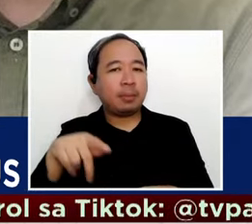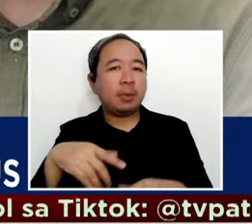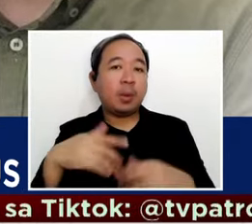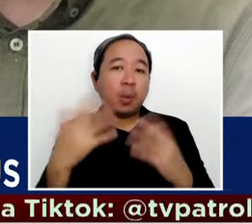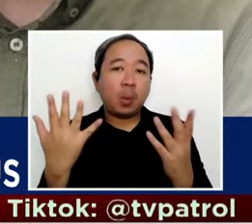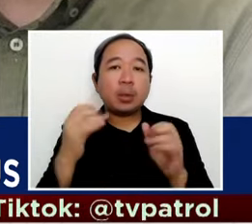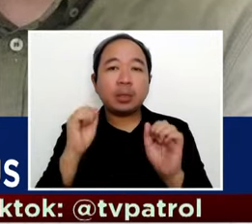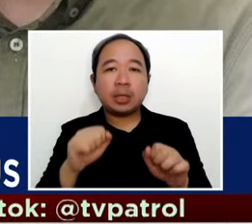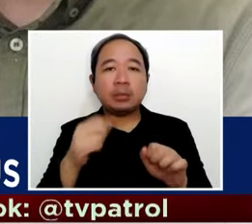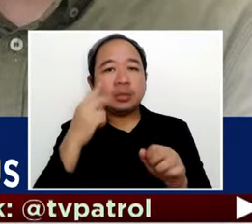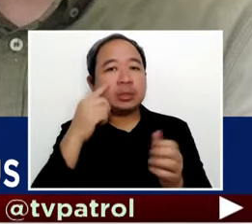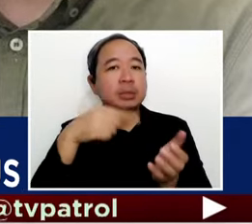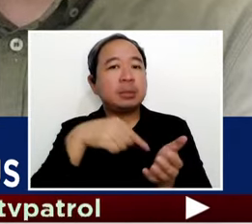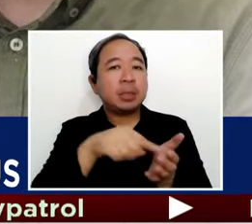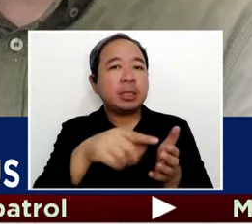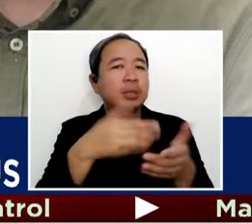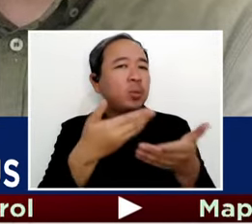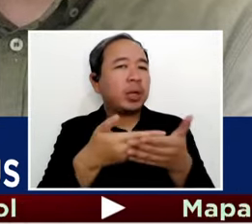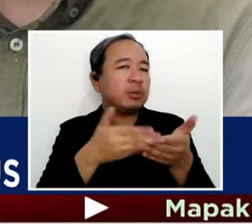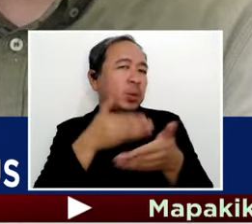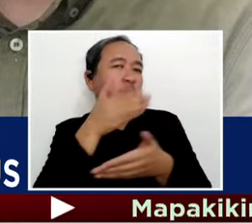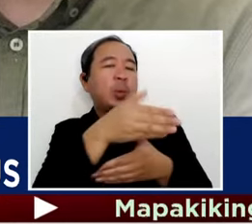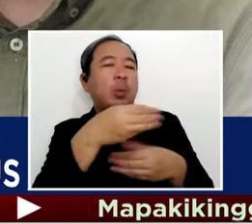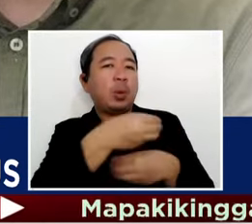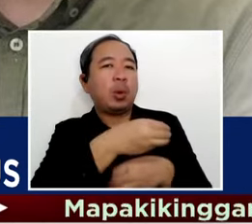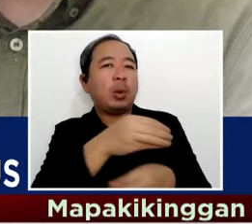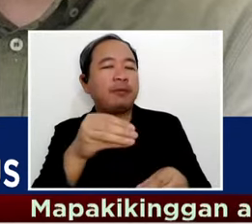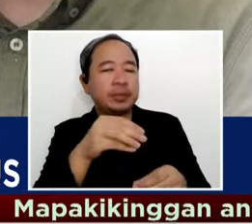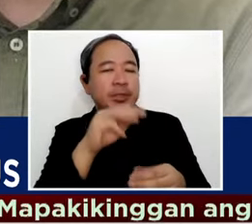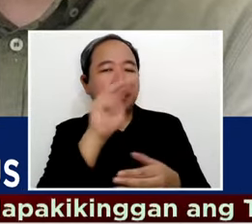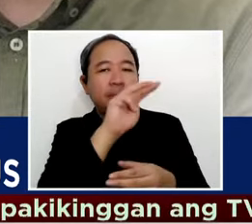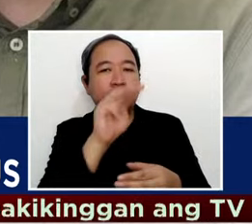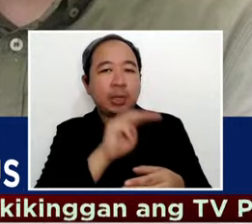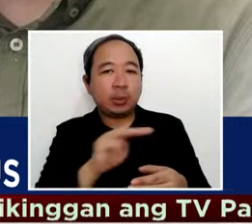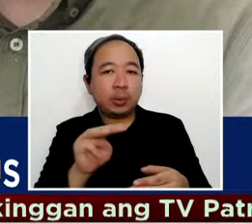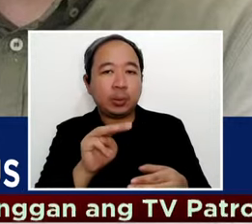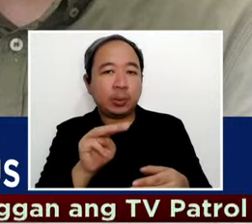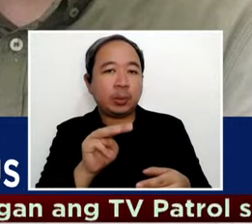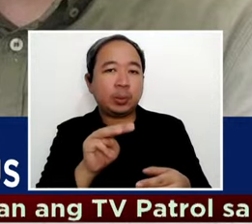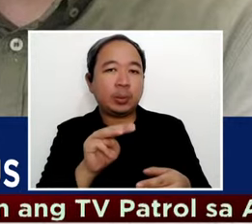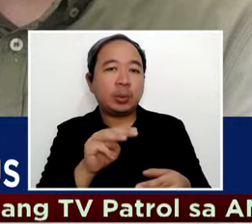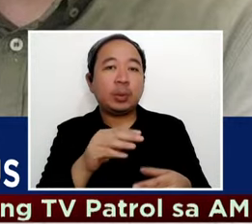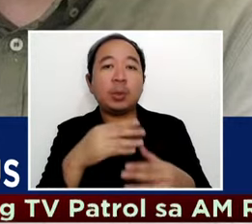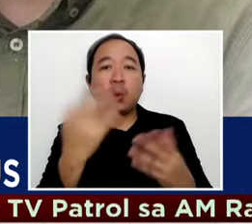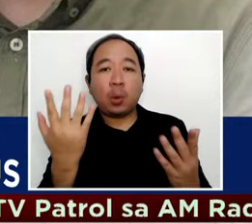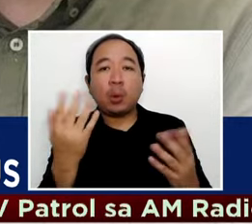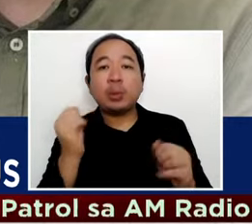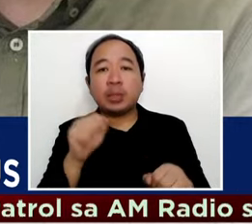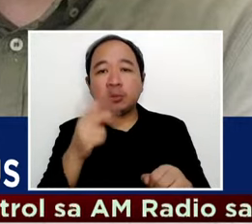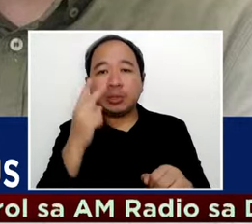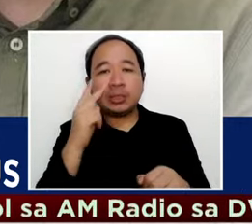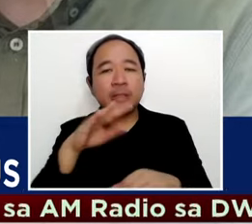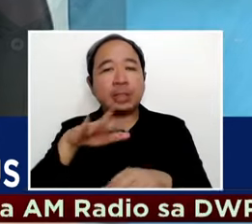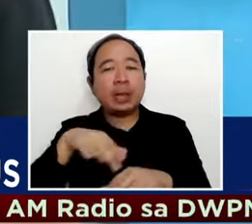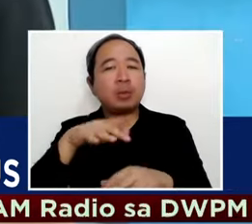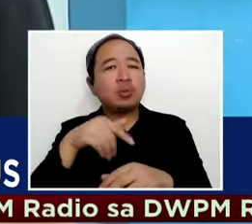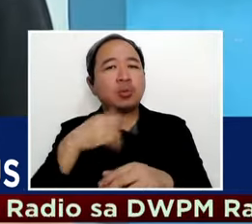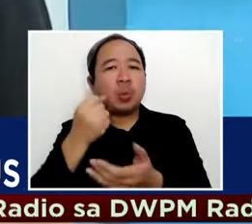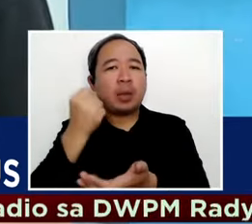ng pagbabayad sa pinakamalapit na Meralco Business Center sa inyo o mga accredited na payment